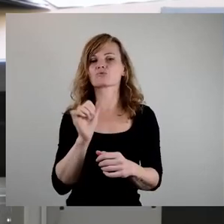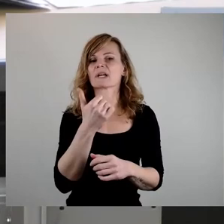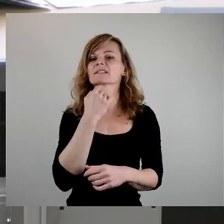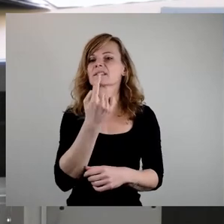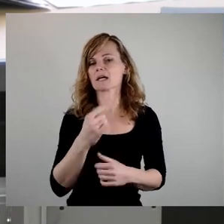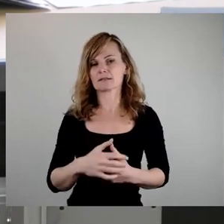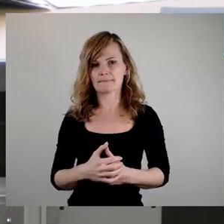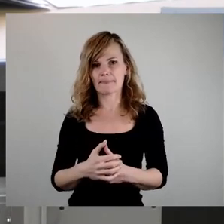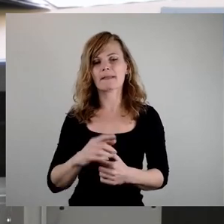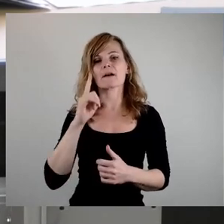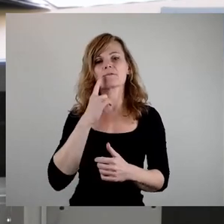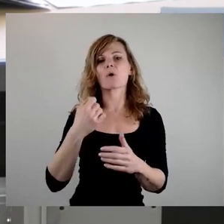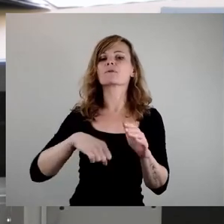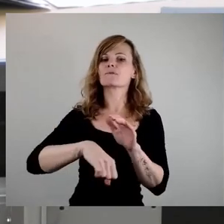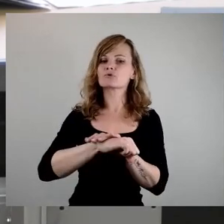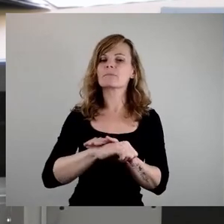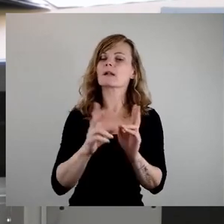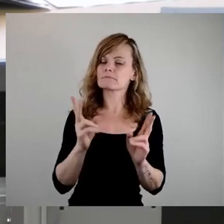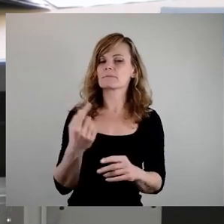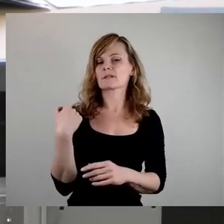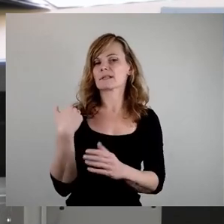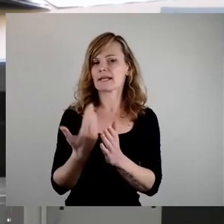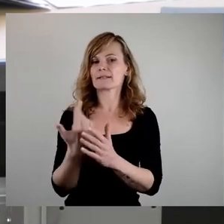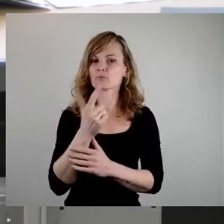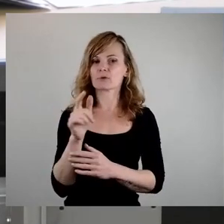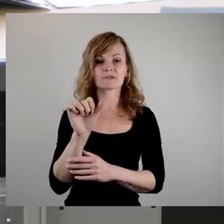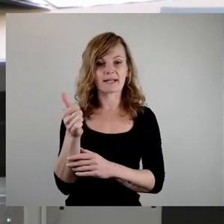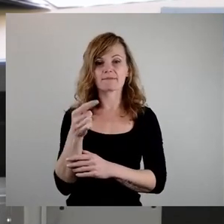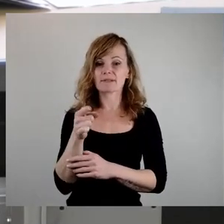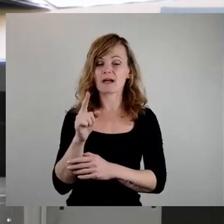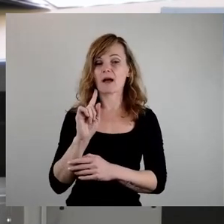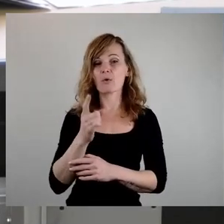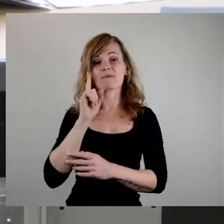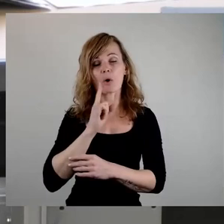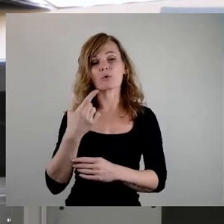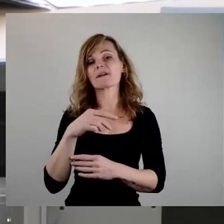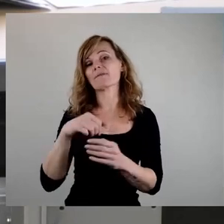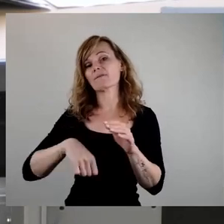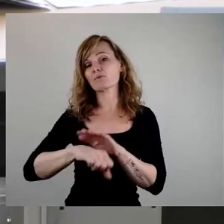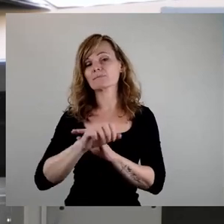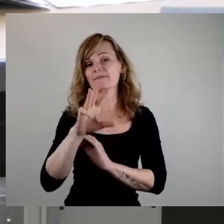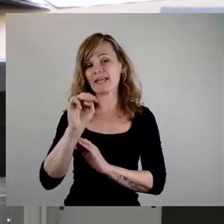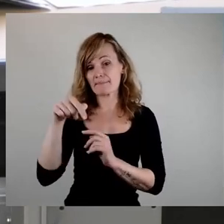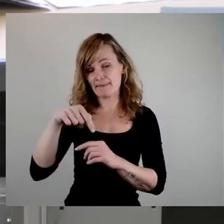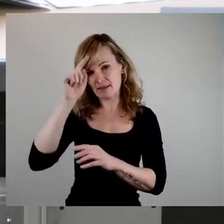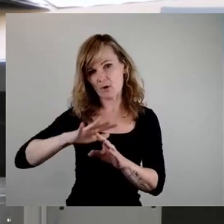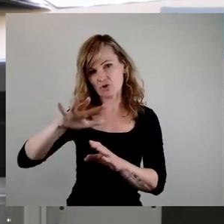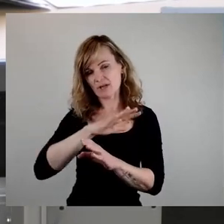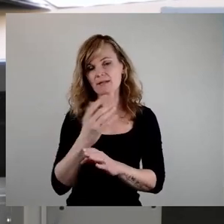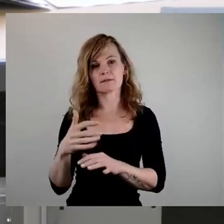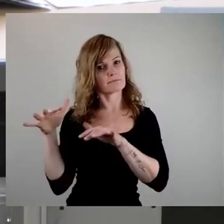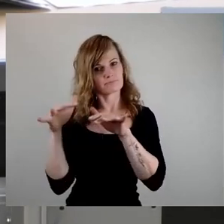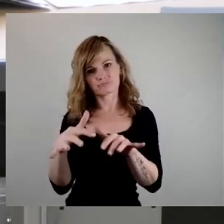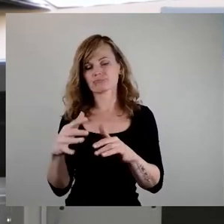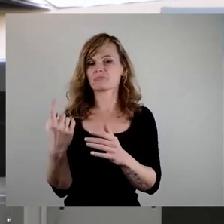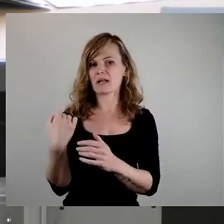dann, Frauenfußball hat tatsächlich seit 2011 dann, insbesondere dann durch die Frauenfußball-WM in Deutschland, hier dann einen ungebrochenen Zuspruch dann in den letzten